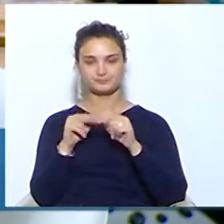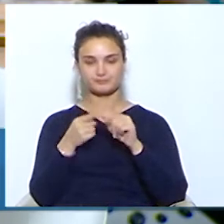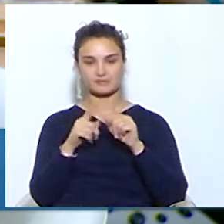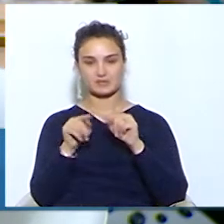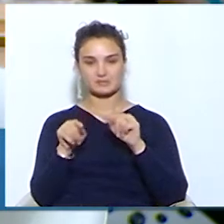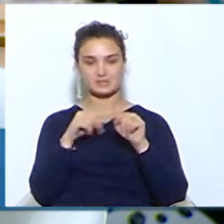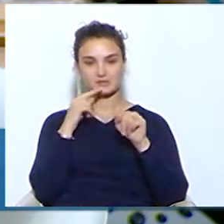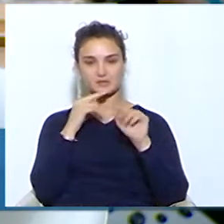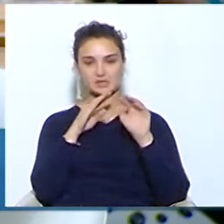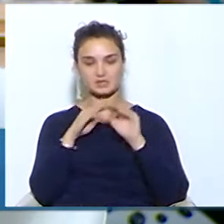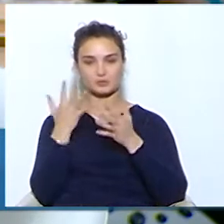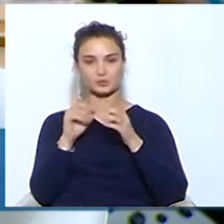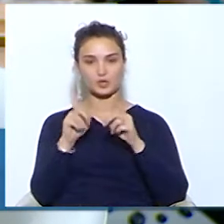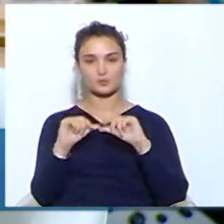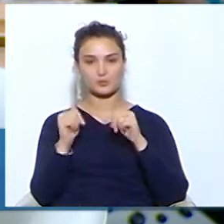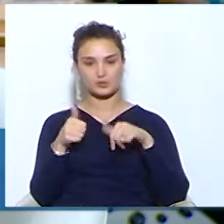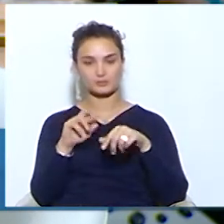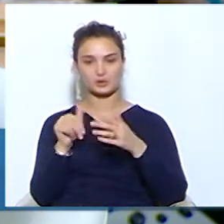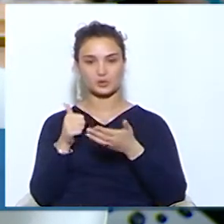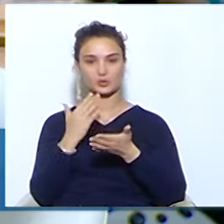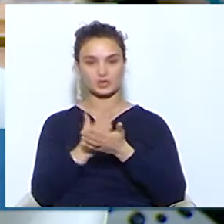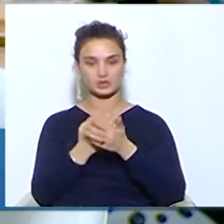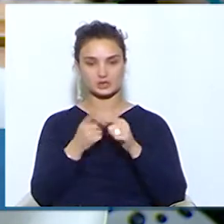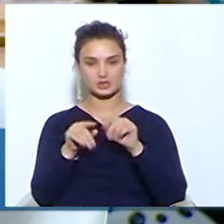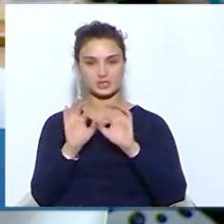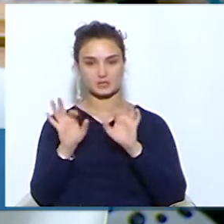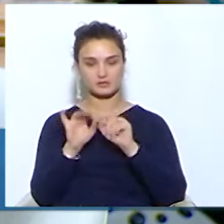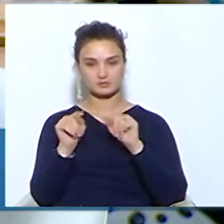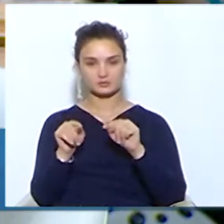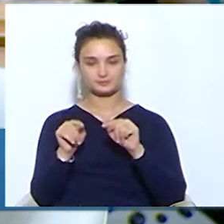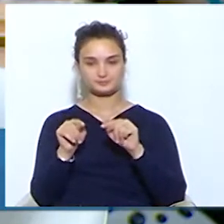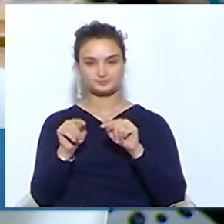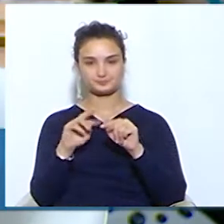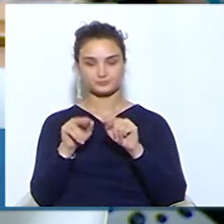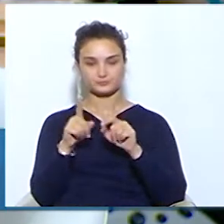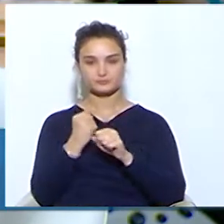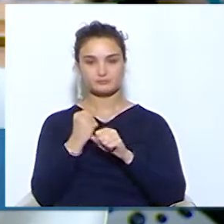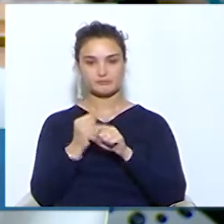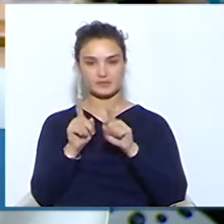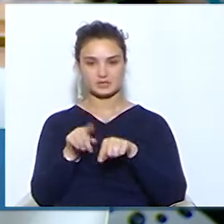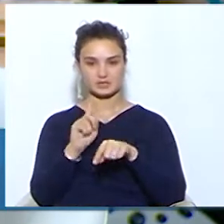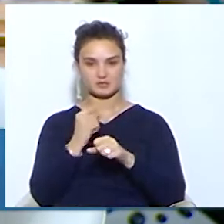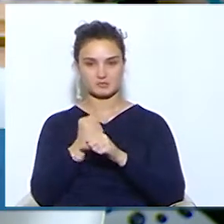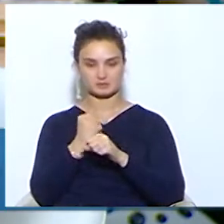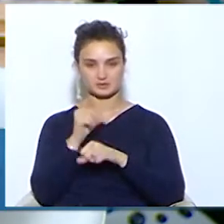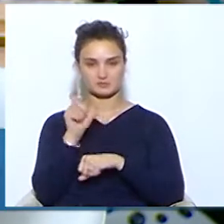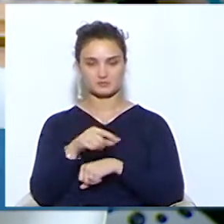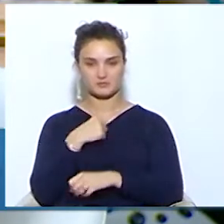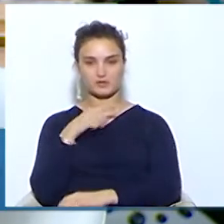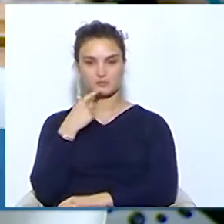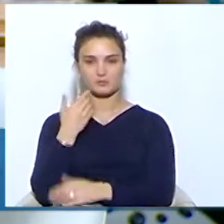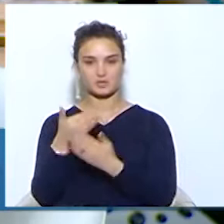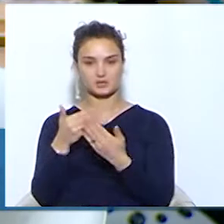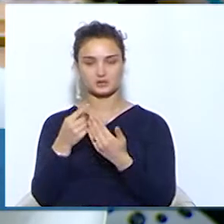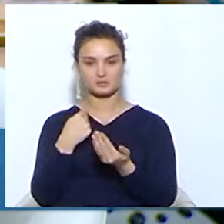იმის გათვალისწინებით, თუ რა ფორმით და როგორ არის ეს ნათქვამი, შენ აკეთებ ესეთ რამს ადამიანი, ხო? მე ვამბობ